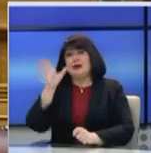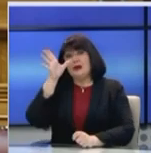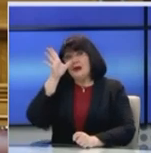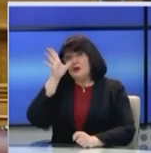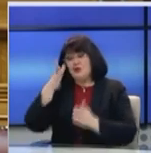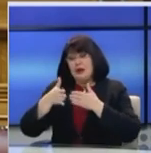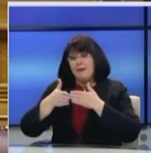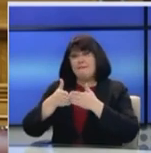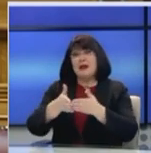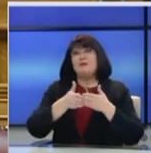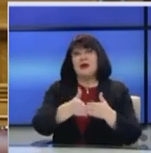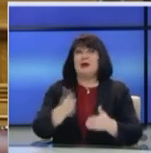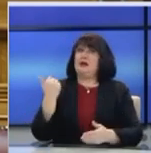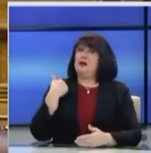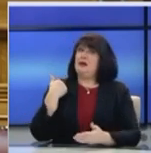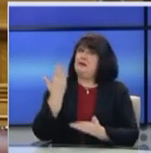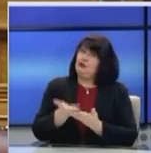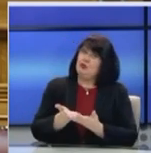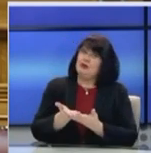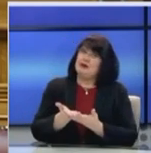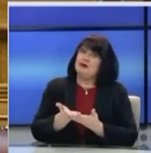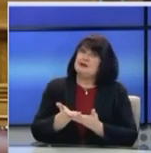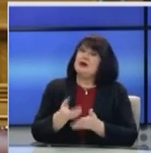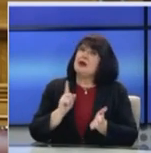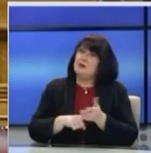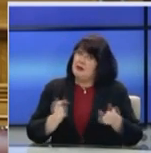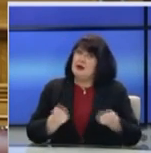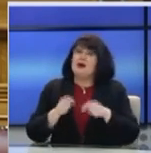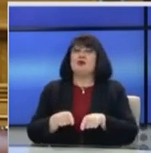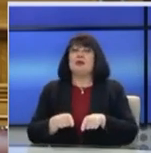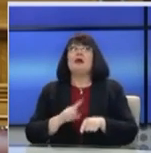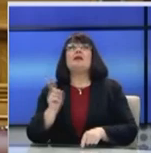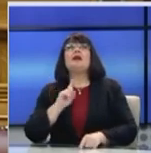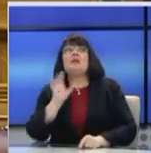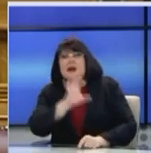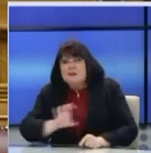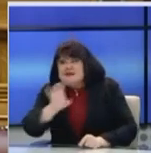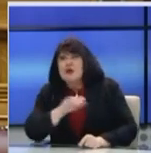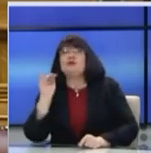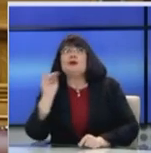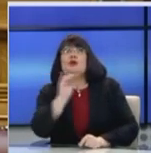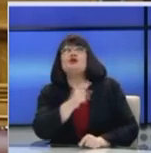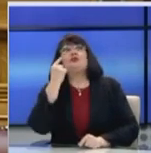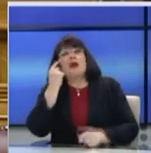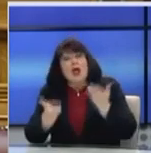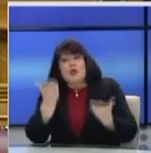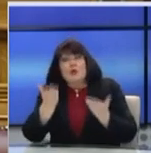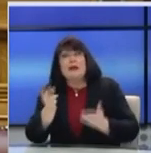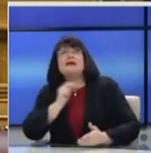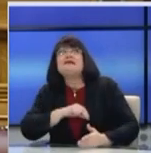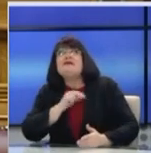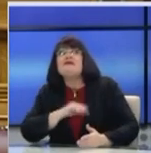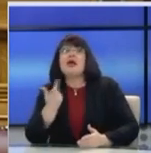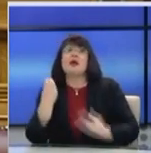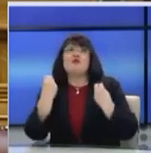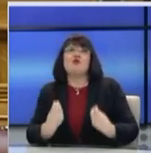καινούρια πλοία. Αυτό εισηγήστε? Αυτό έπρεπε να κάνουμε? Δεν έπρεπε να ψάξουμε, να ρωτήσουμε, να δούμε ποια είναι